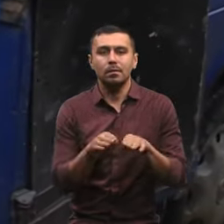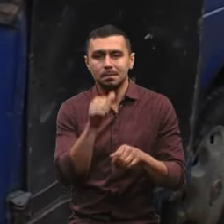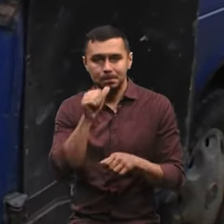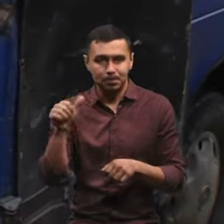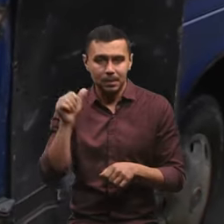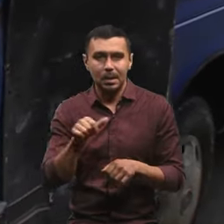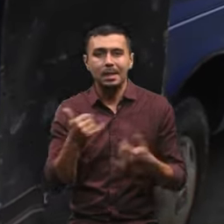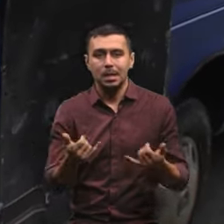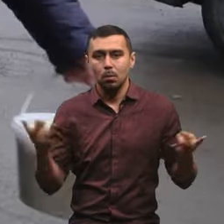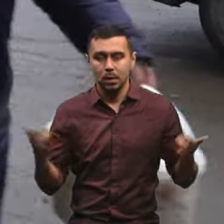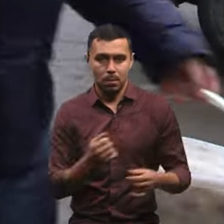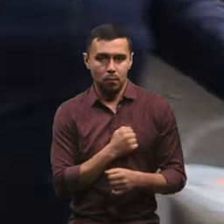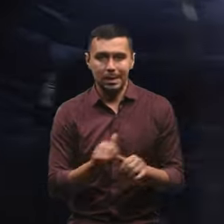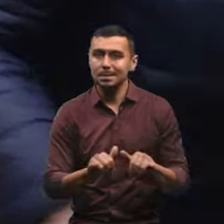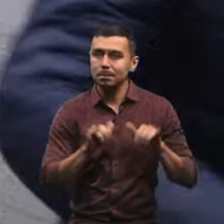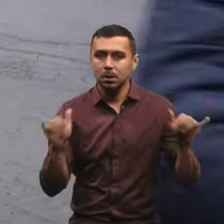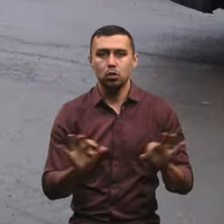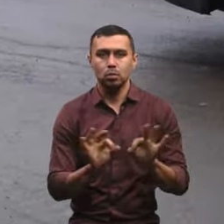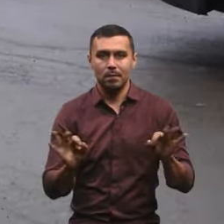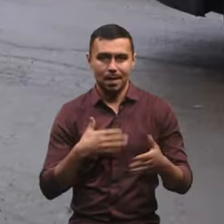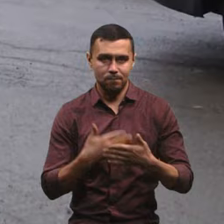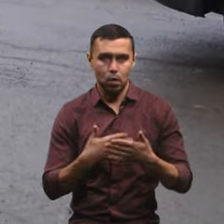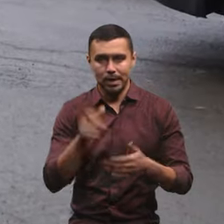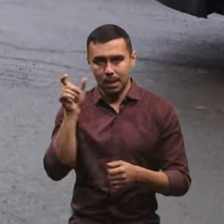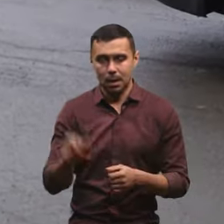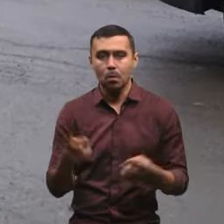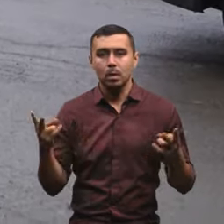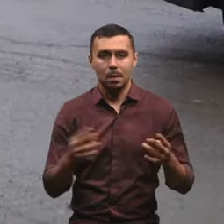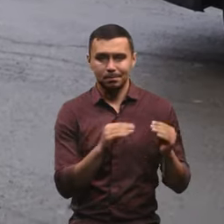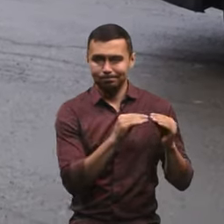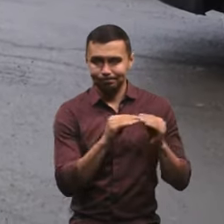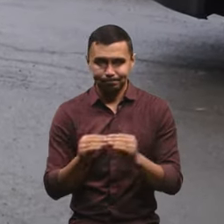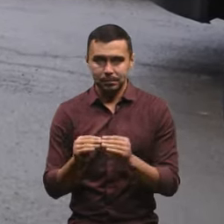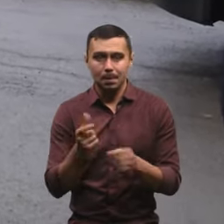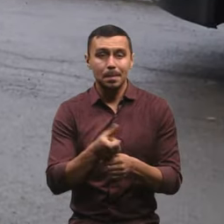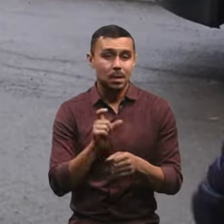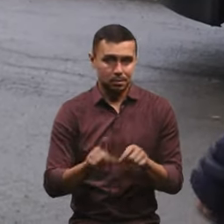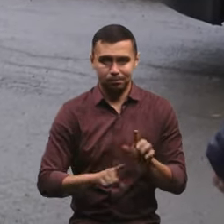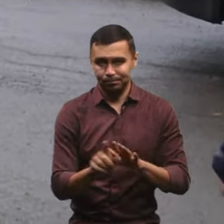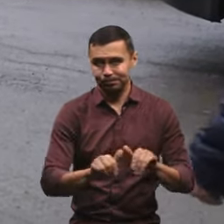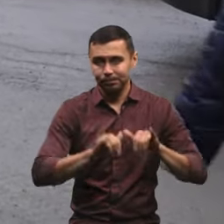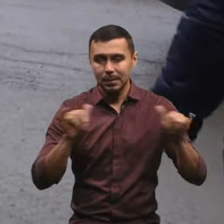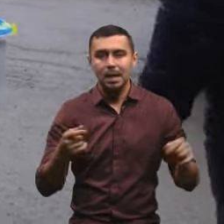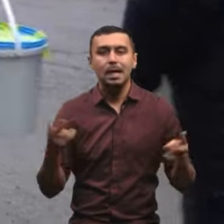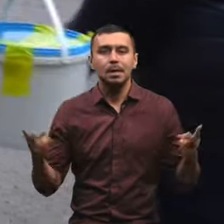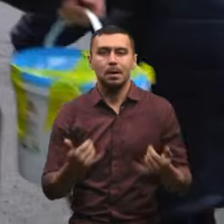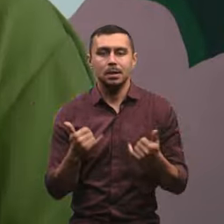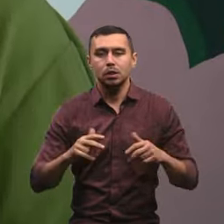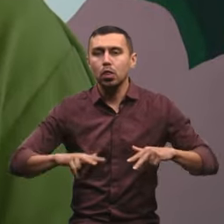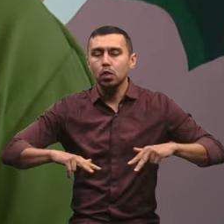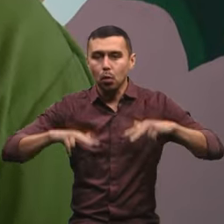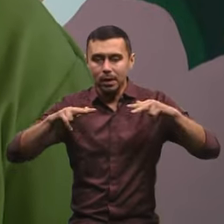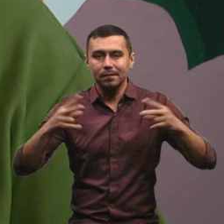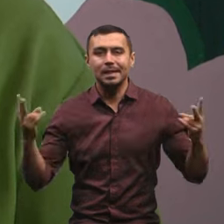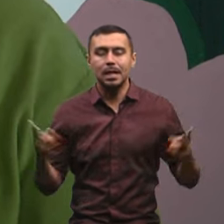нині потреба наших воїнів лише збільшилася, розповідає волонтерка. Потреби не змінилися, ще їх більше стало. Це треба зараз дронів,